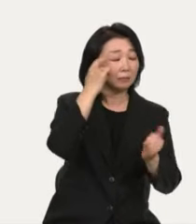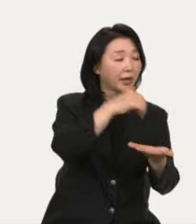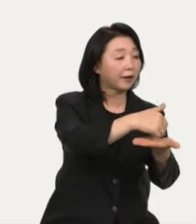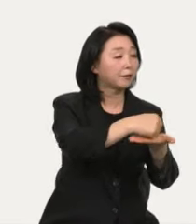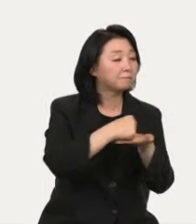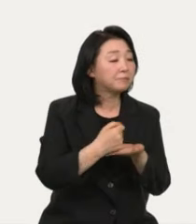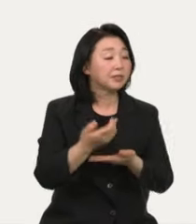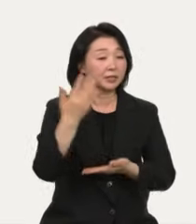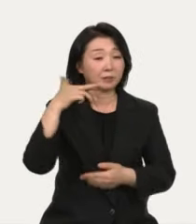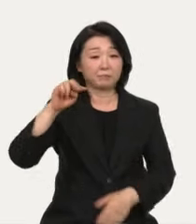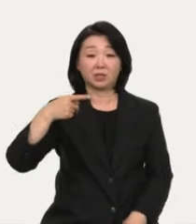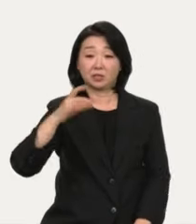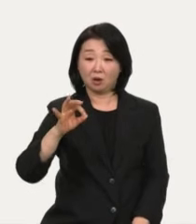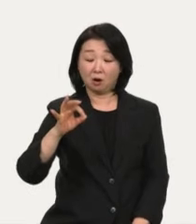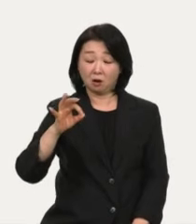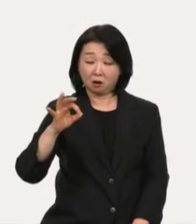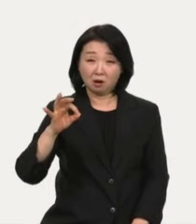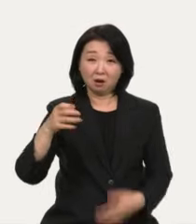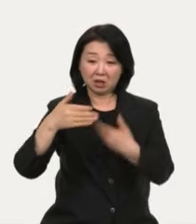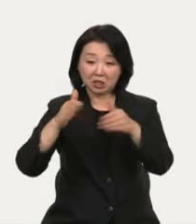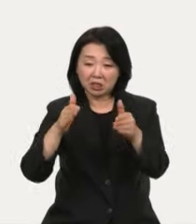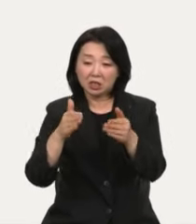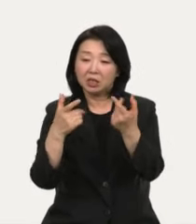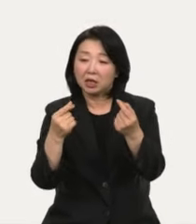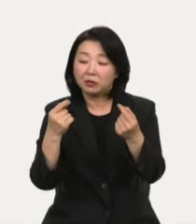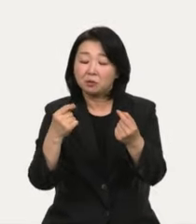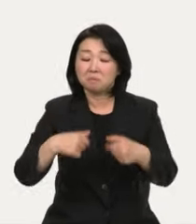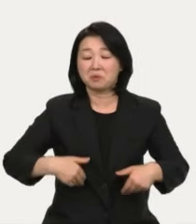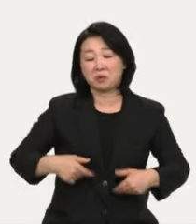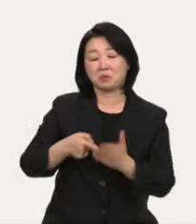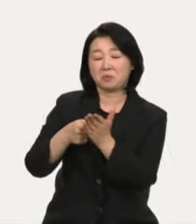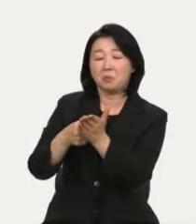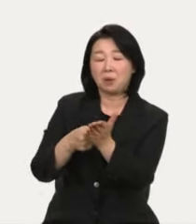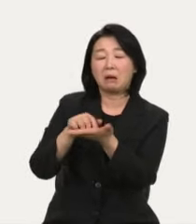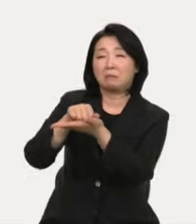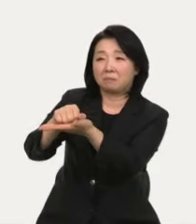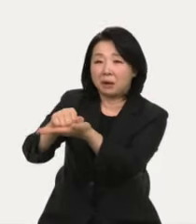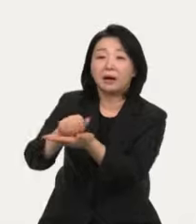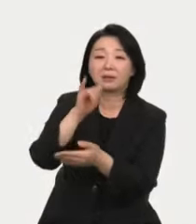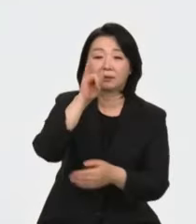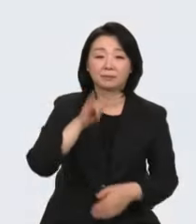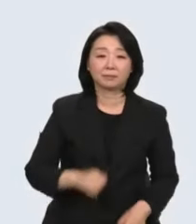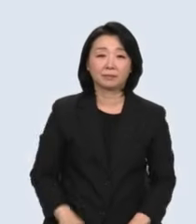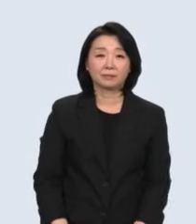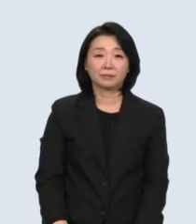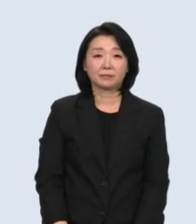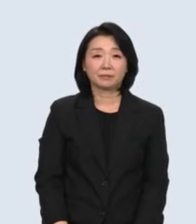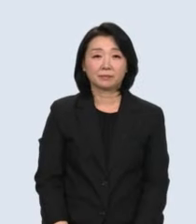예전 민정수석실 같은 조직이 필요하다는 건의와 조언을 많이 듣고 있다고 밝혔습니다.